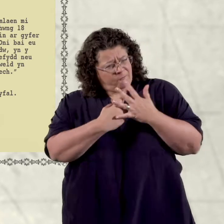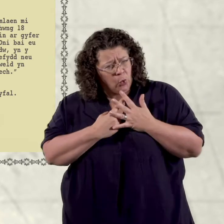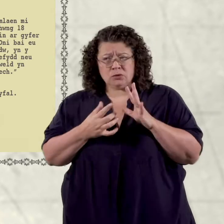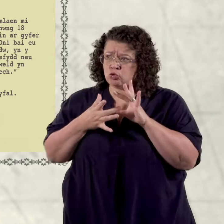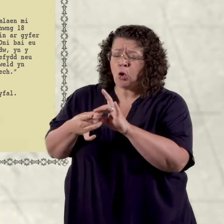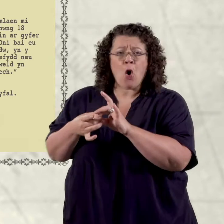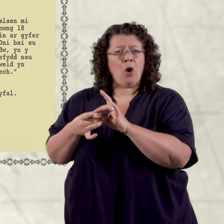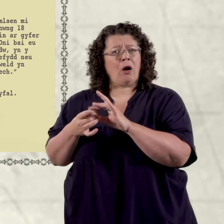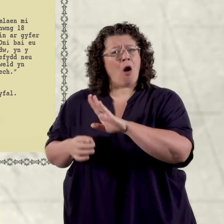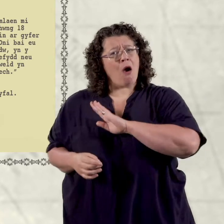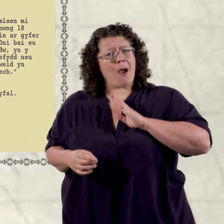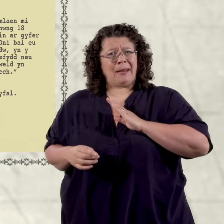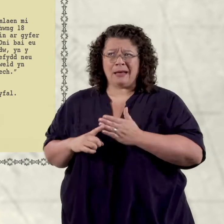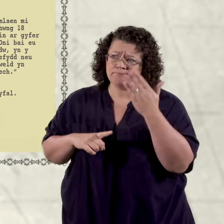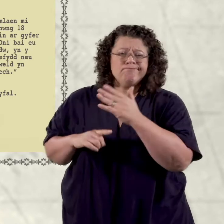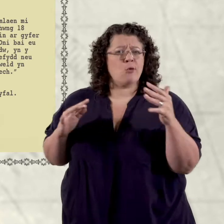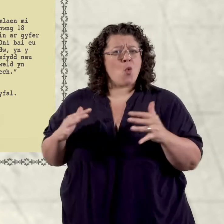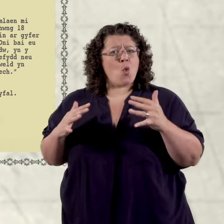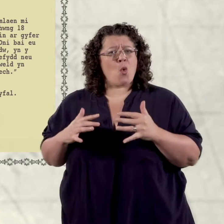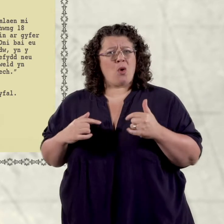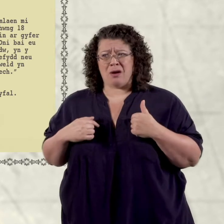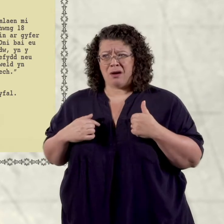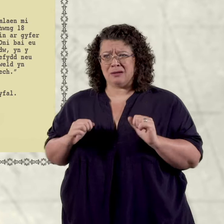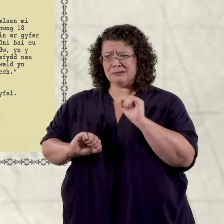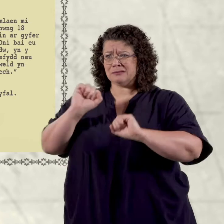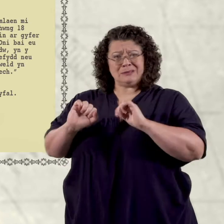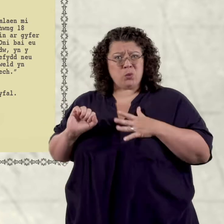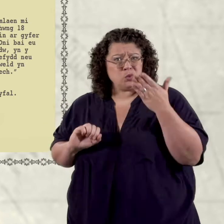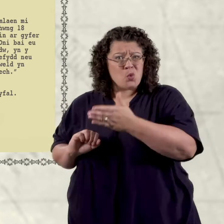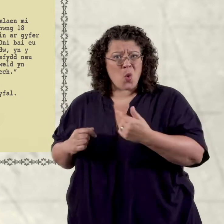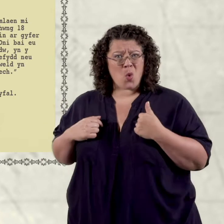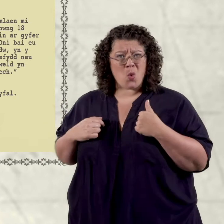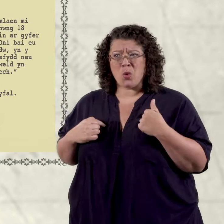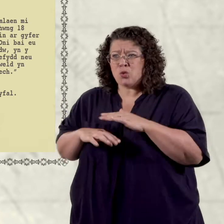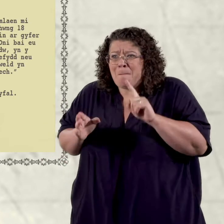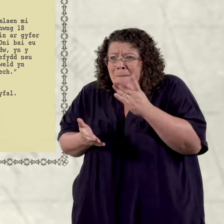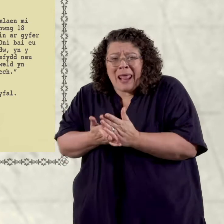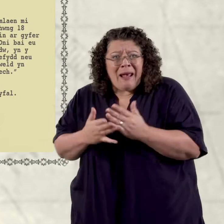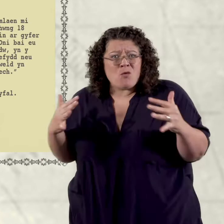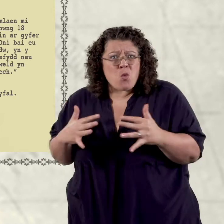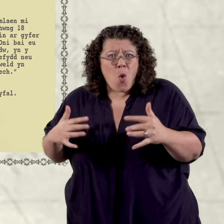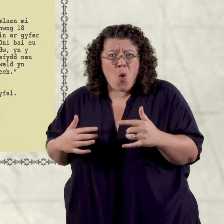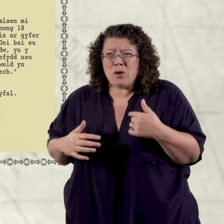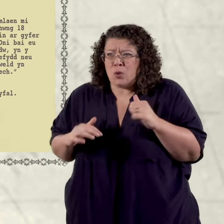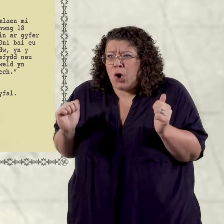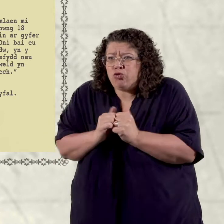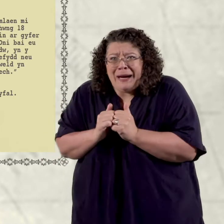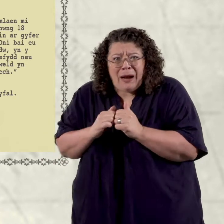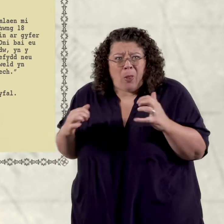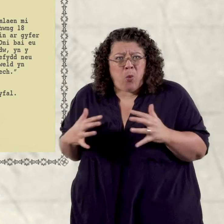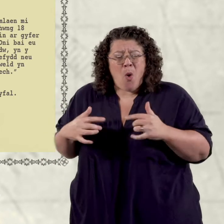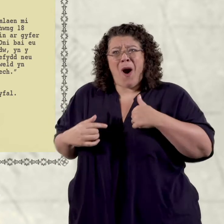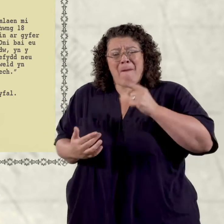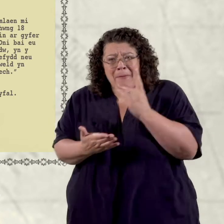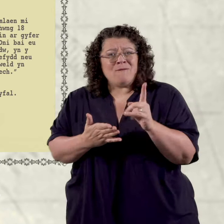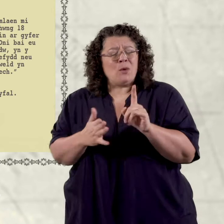isio mynd. Do'n i'm yn cytuno efo'r rhyfel. Do'n i'm yn credu yn y rhyfel o gwbl. Mi o'n i yn heddwchwr. Ond